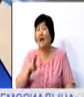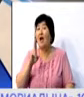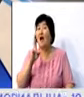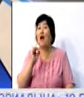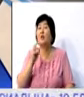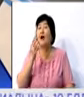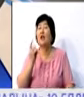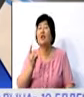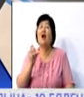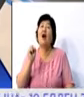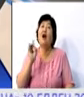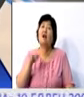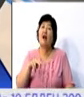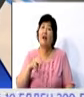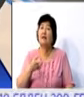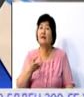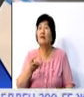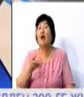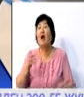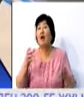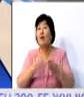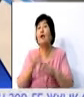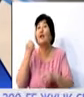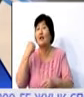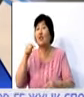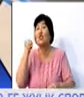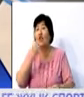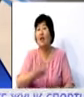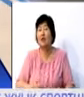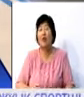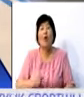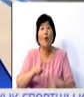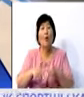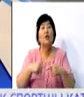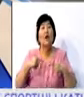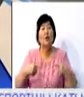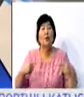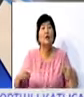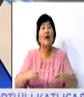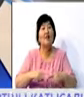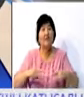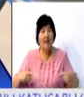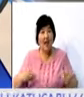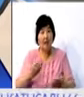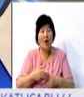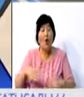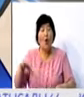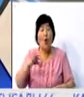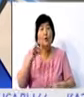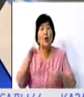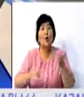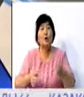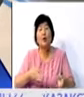Қармақшы, Арал командаларын жеңдік. Одан өзге финалда облыстық соттан